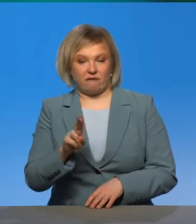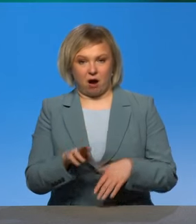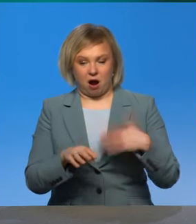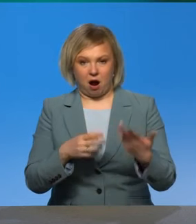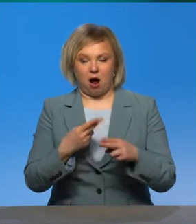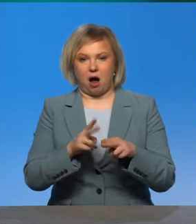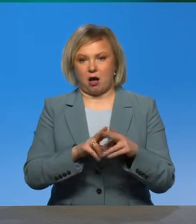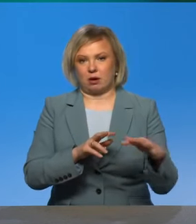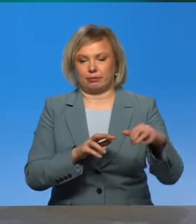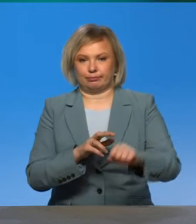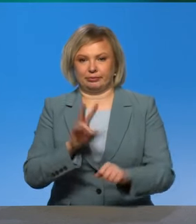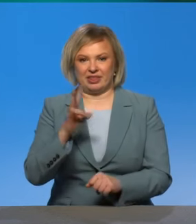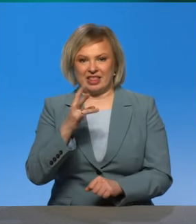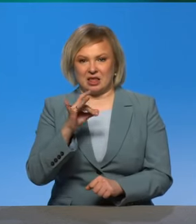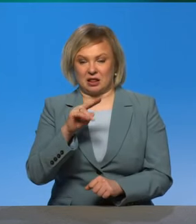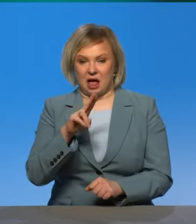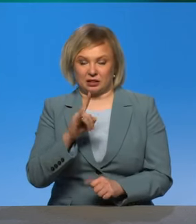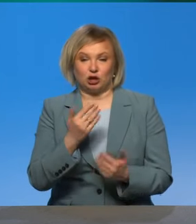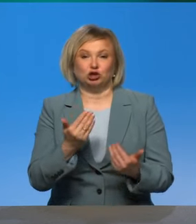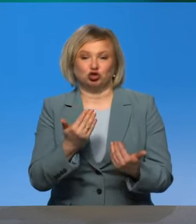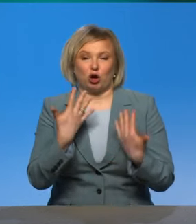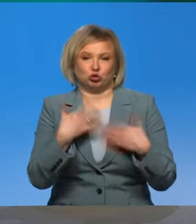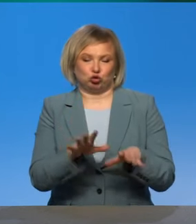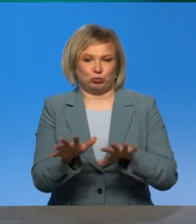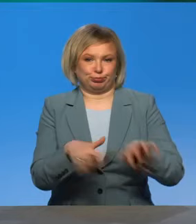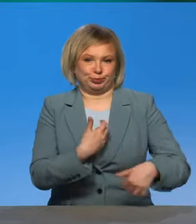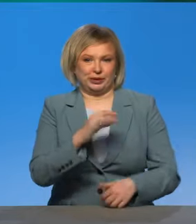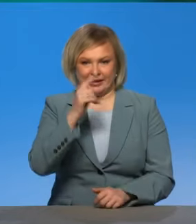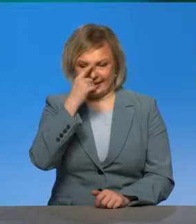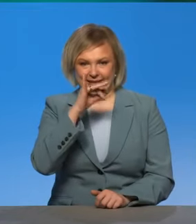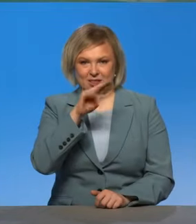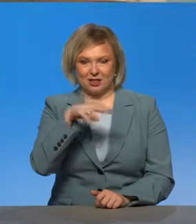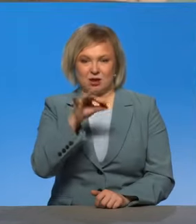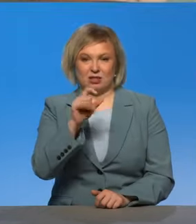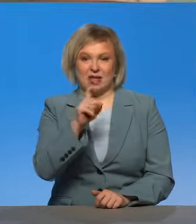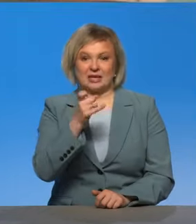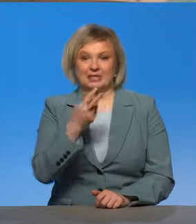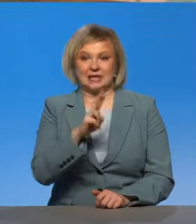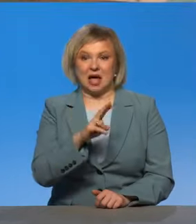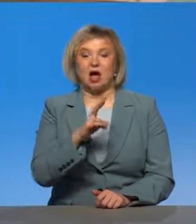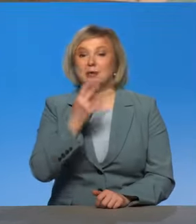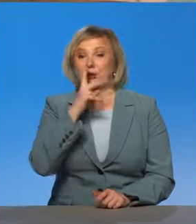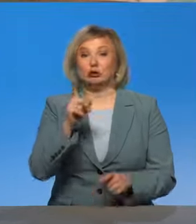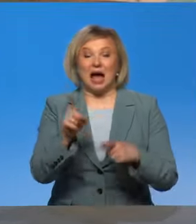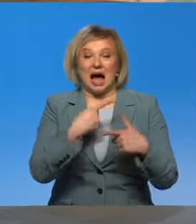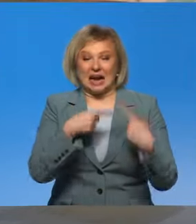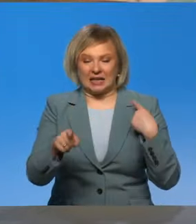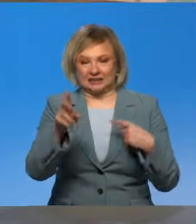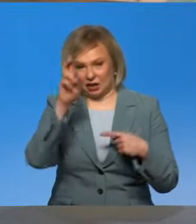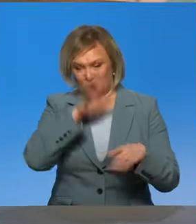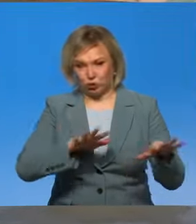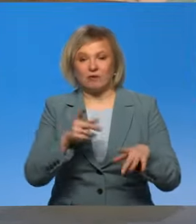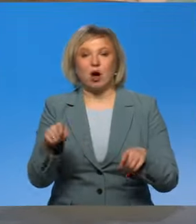Нидерландов, ну, соответственно, сейчас относится к Индонезии. Независимо от того, что это разные государства, это единый народ.